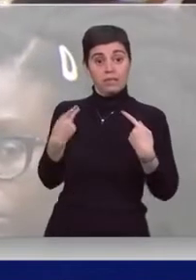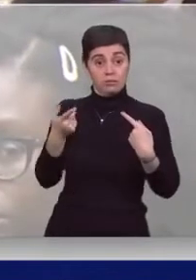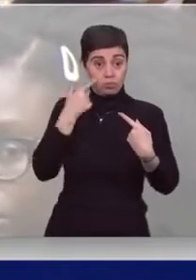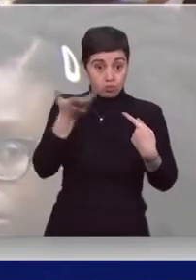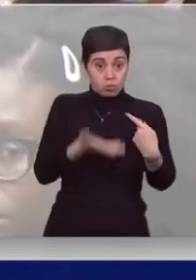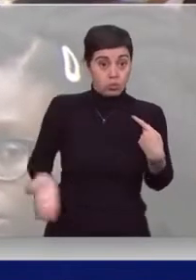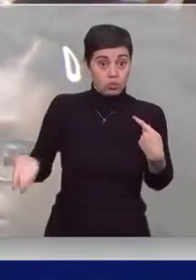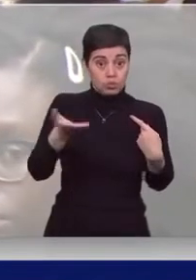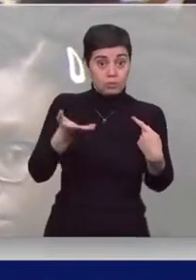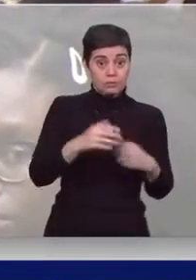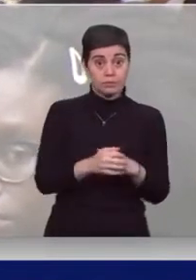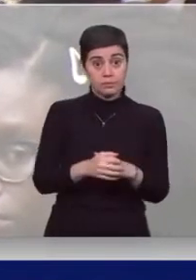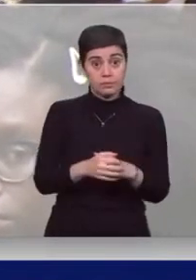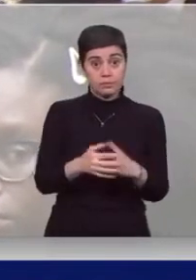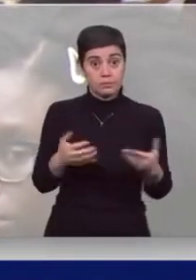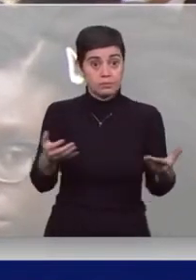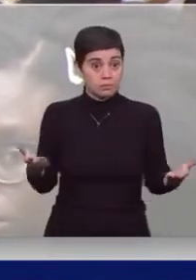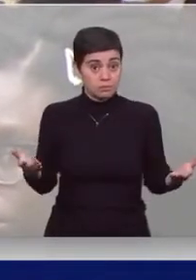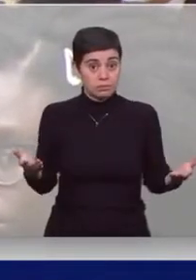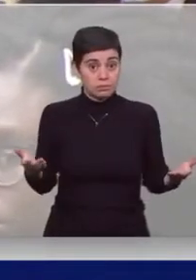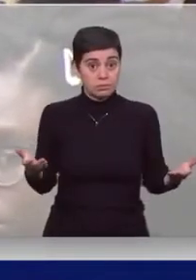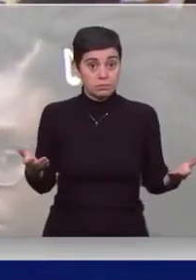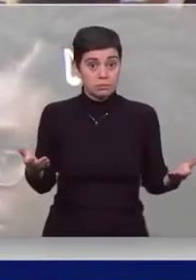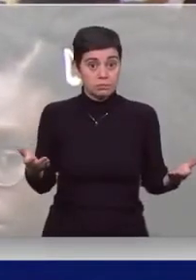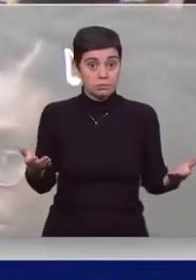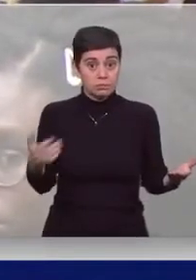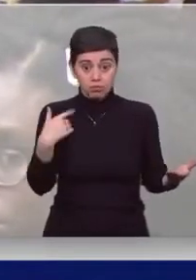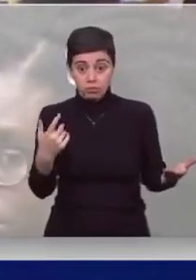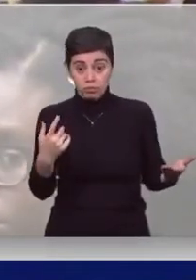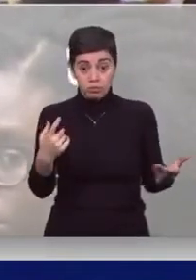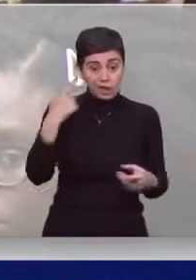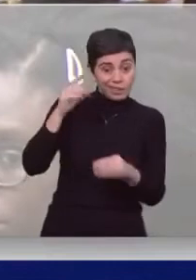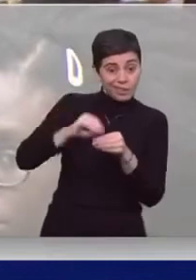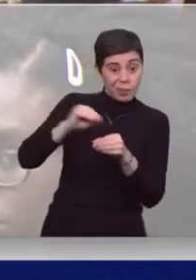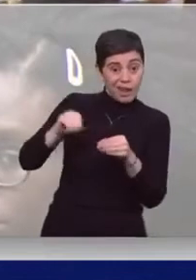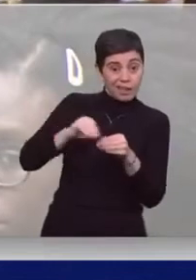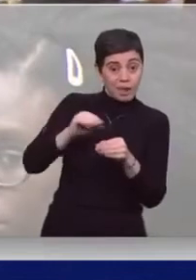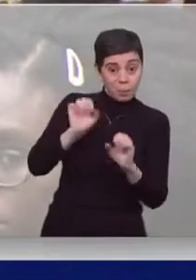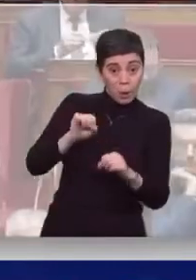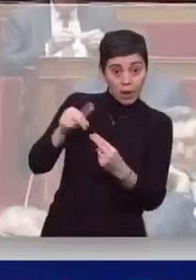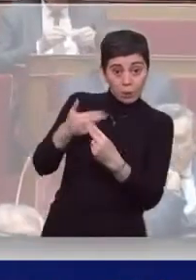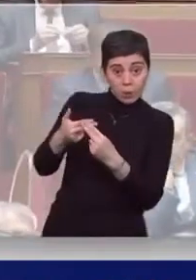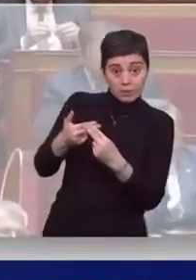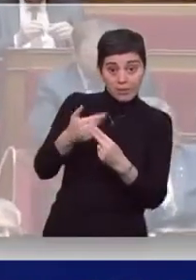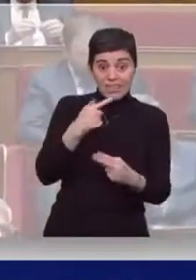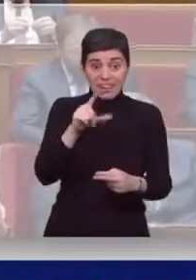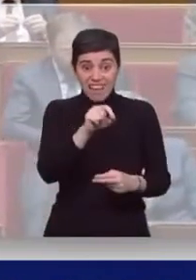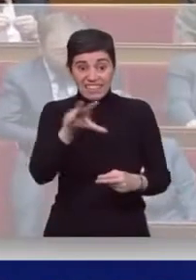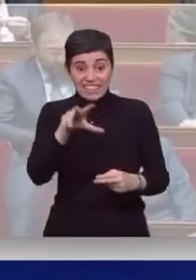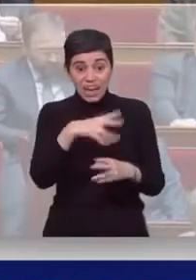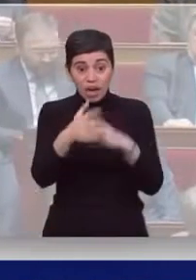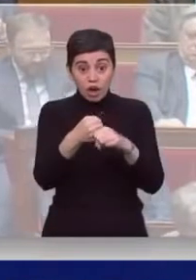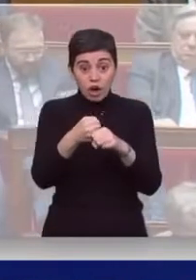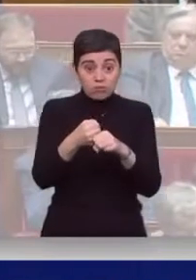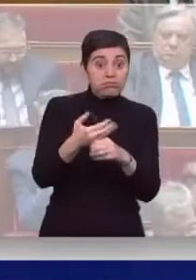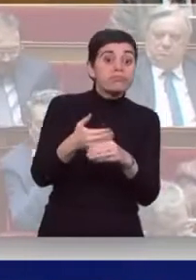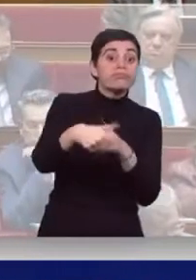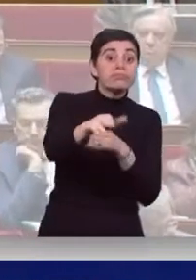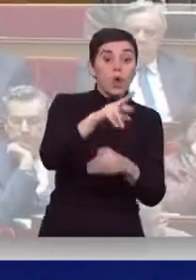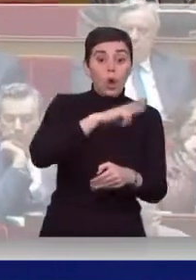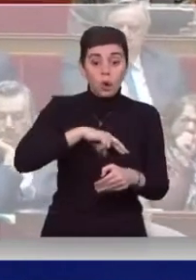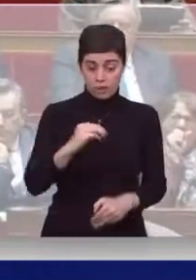tous, ne permet pas toujours de répondre aux questions qu'ils se posent. Le niveau de leur retraite dans 25 ans, est-ce que vous pensez sérieusement, Madame le